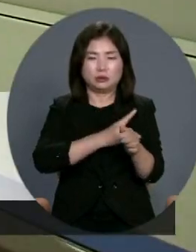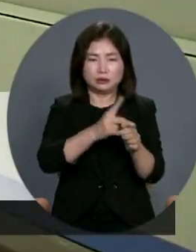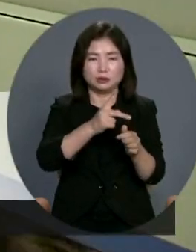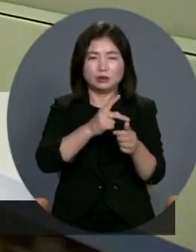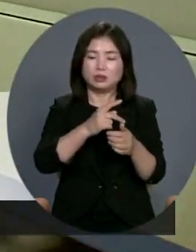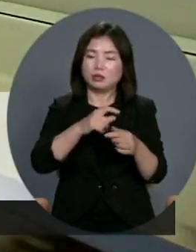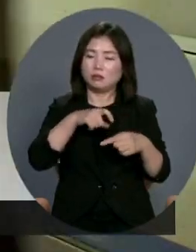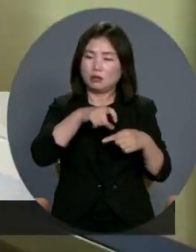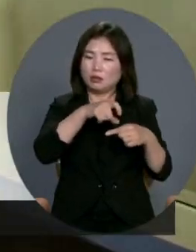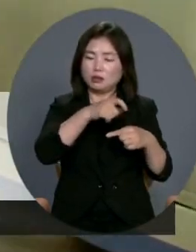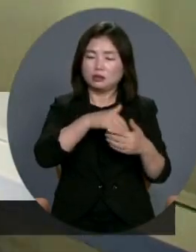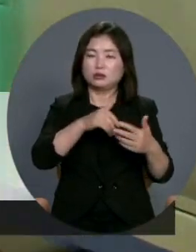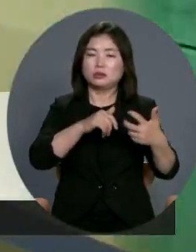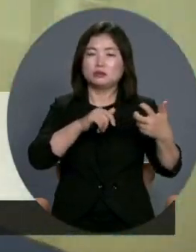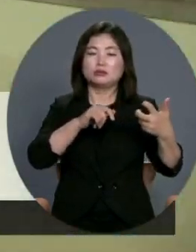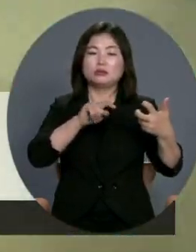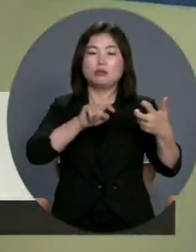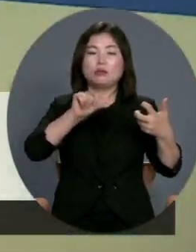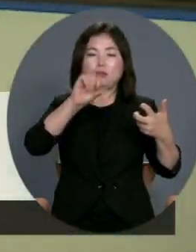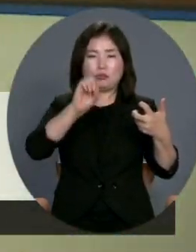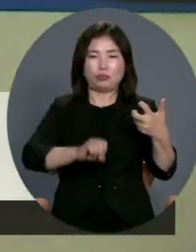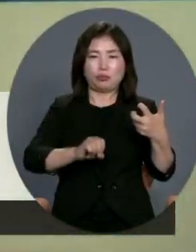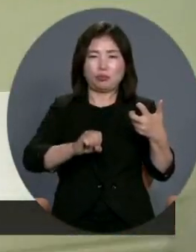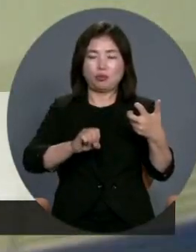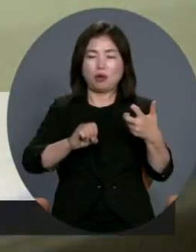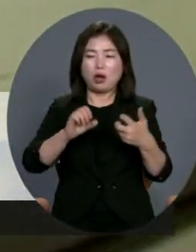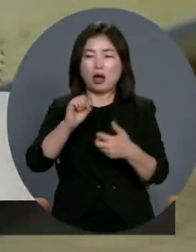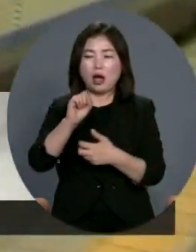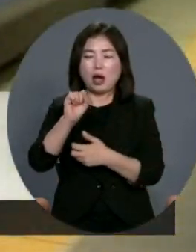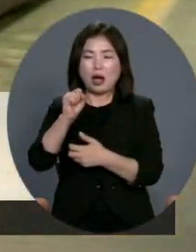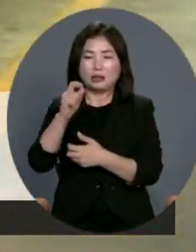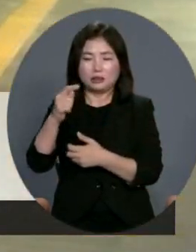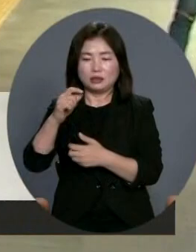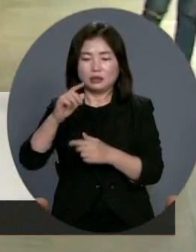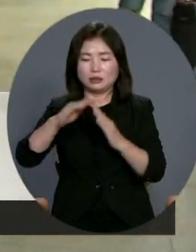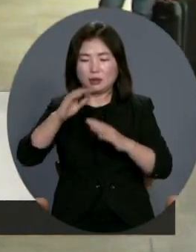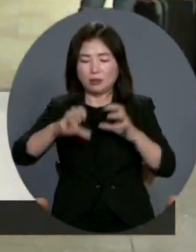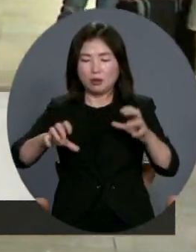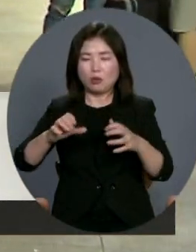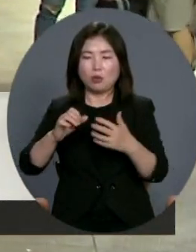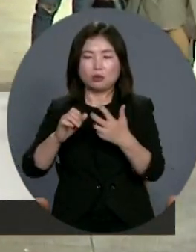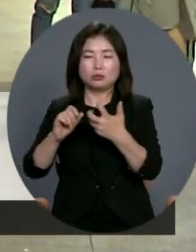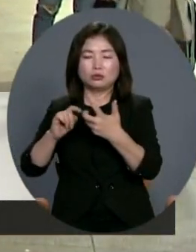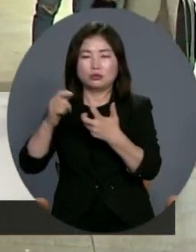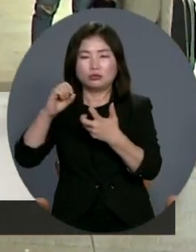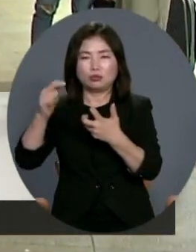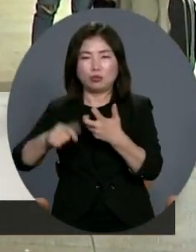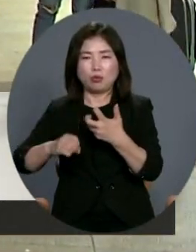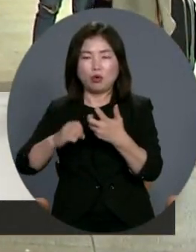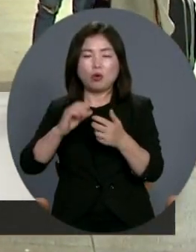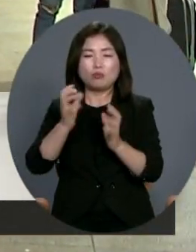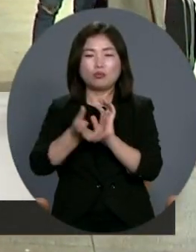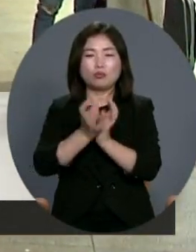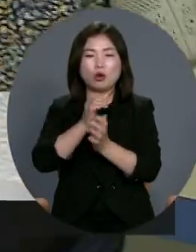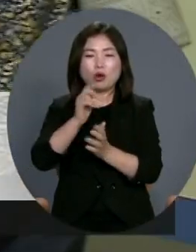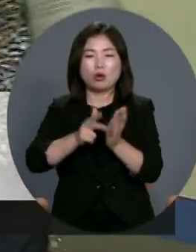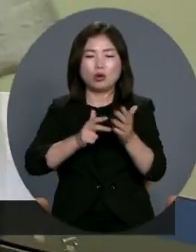열차는 평상시에 70.5% ITX 새마을호 57.6% 무궁화호는